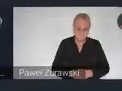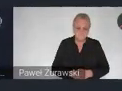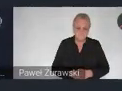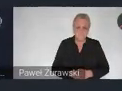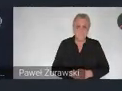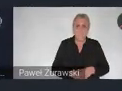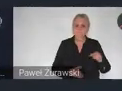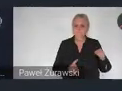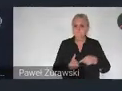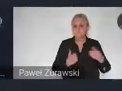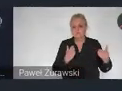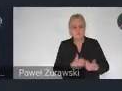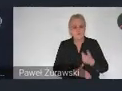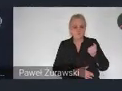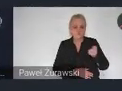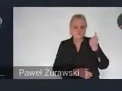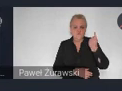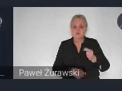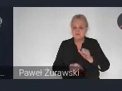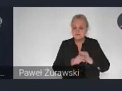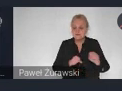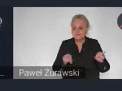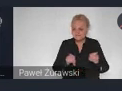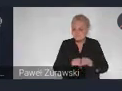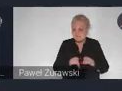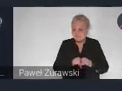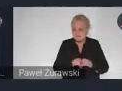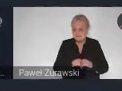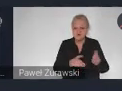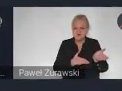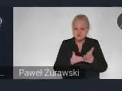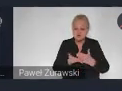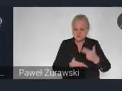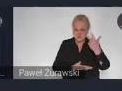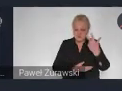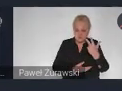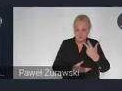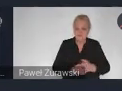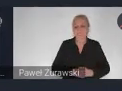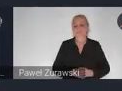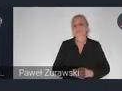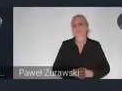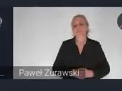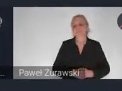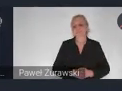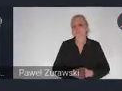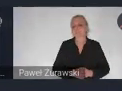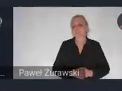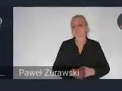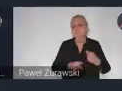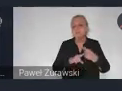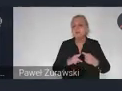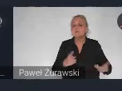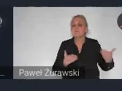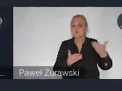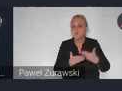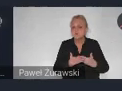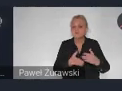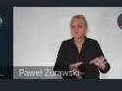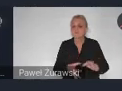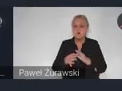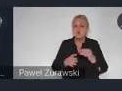swoistym nową jest również w części 3 element wniosku który